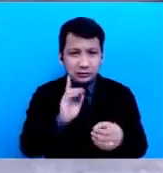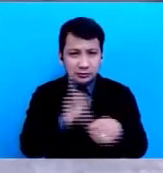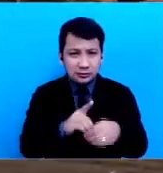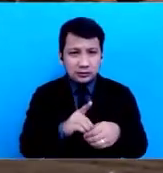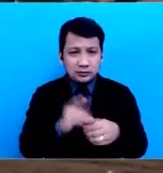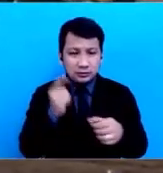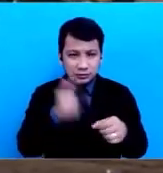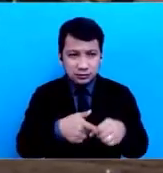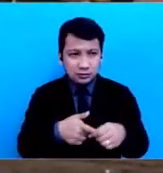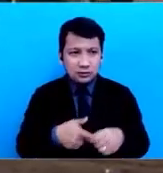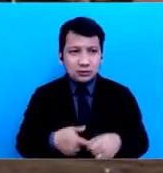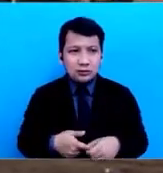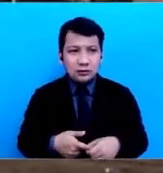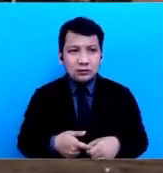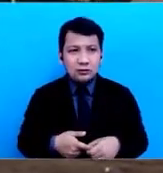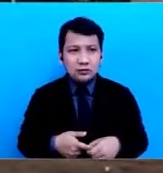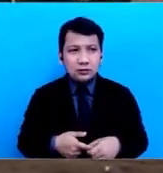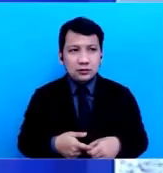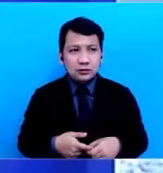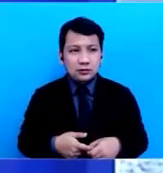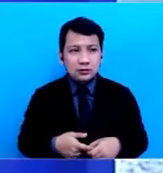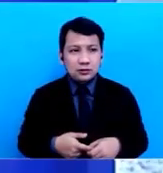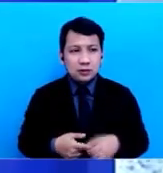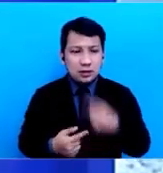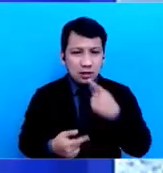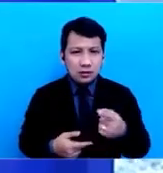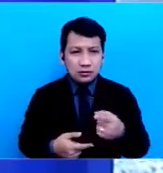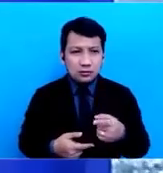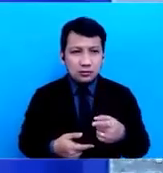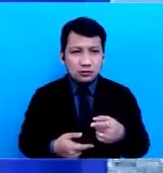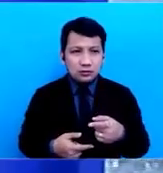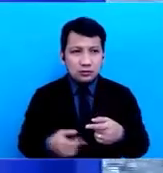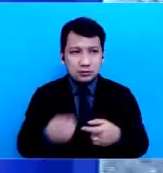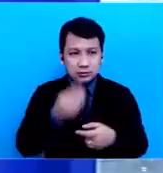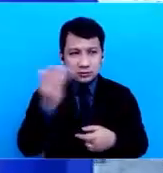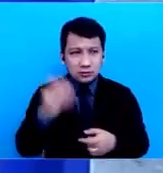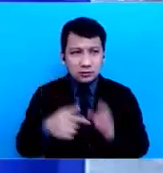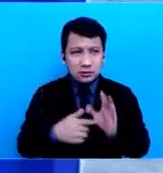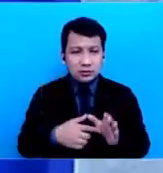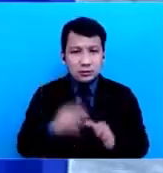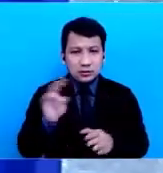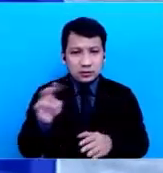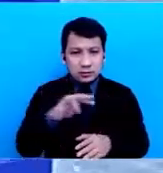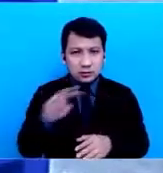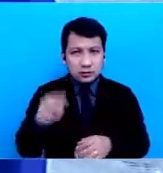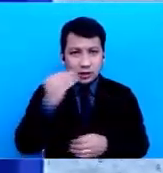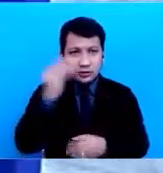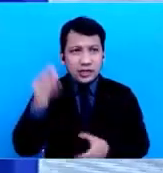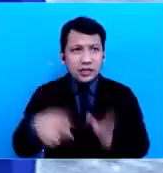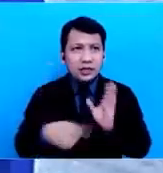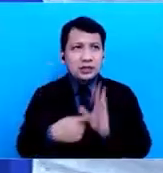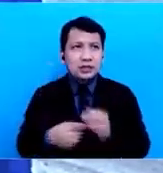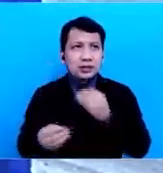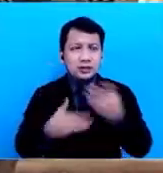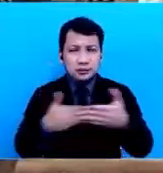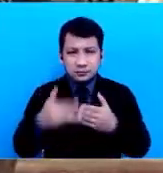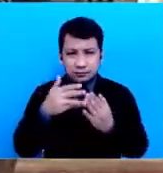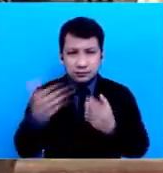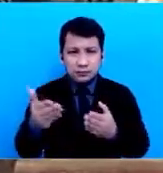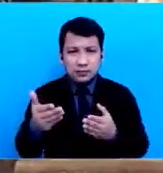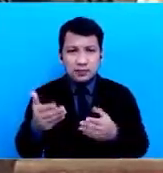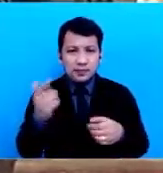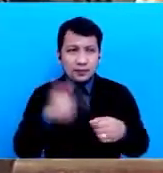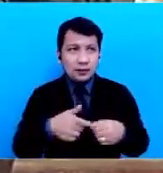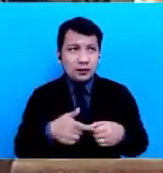kuya? Sa gasolinahang ito, naglalaro sa 75 hanggang 77 pesos ang presyo ng gasolina at diesel. Pero sa